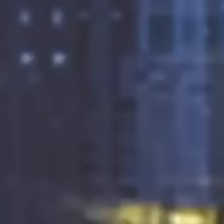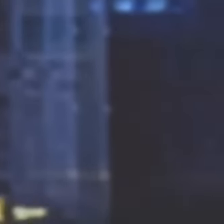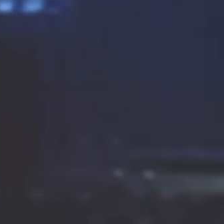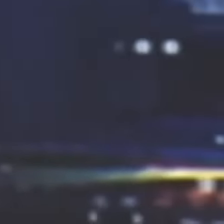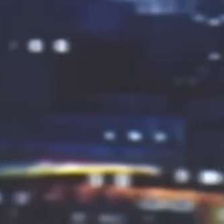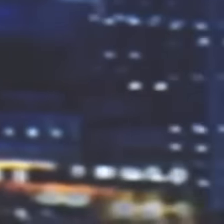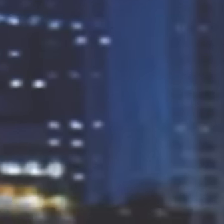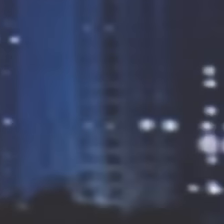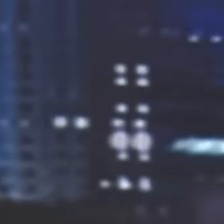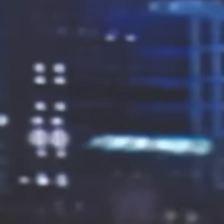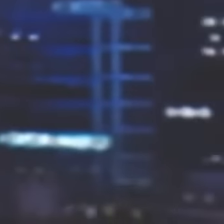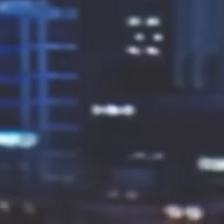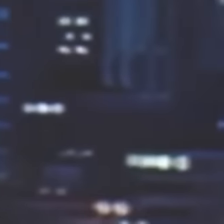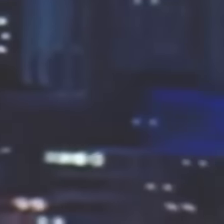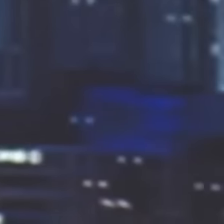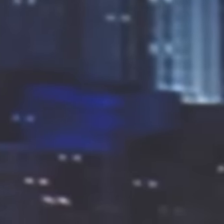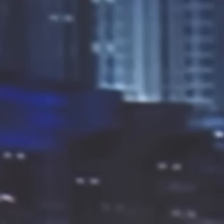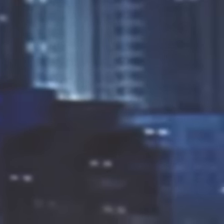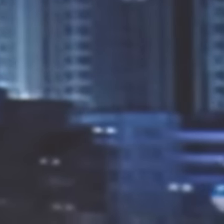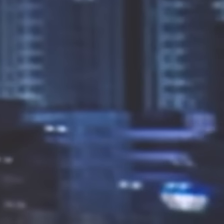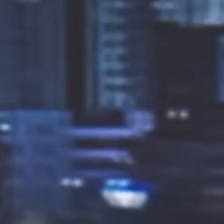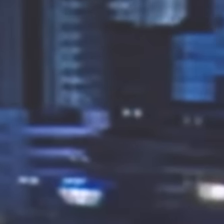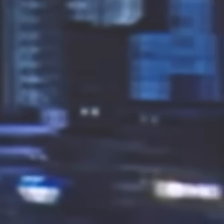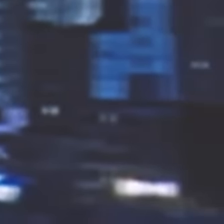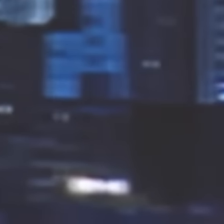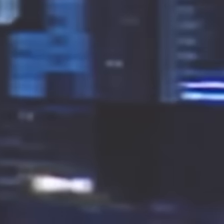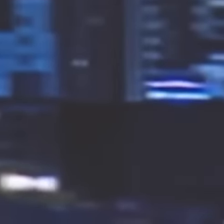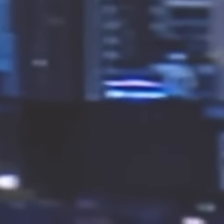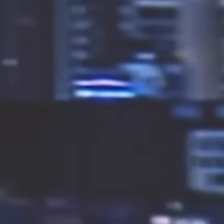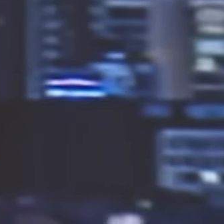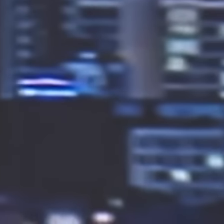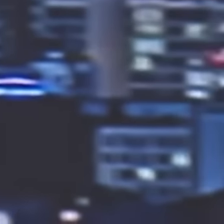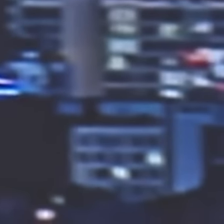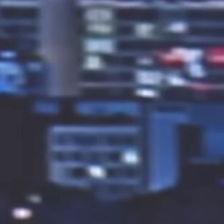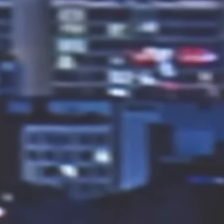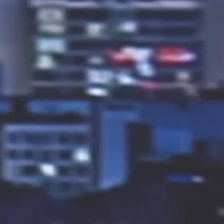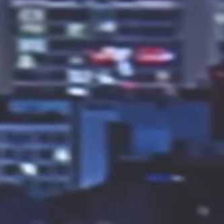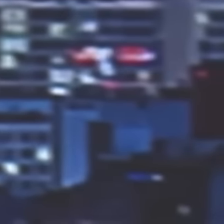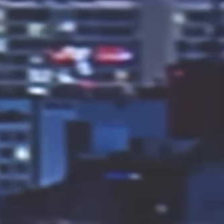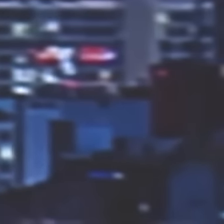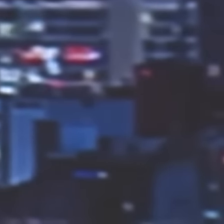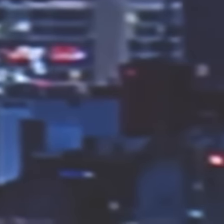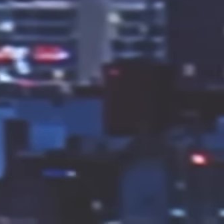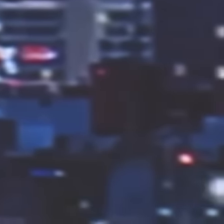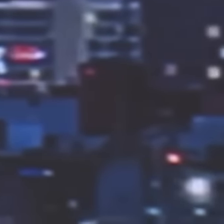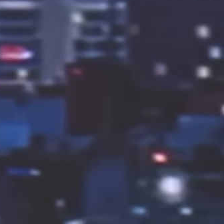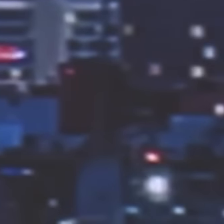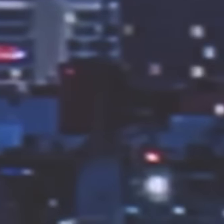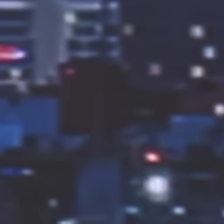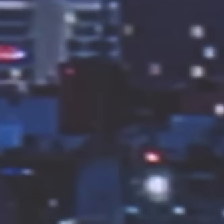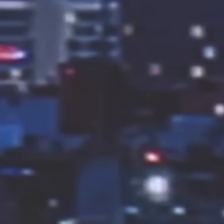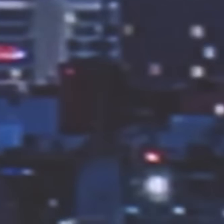JTBC 뉴스를 시청해주셔서 고맙습니다. 저희는 저녁 6시 50분 뉴스룸에서 뵙겠습니다.